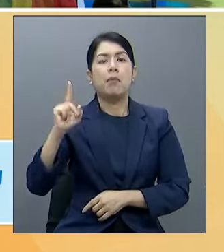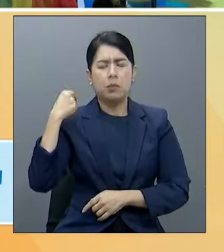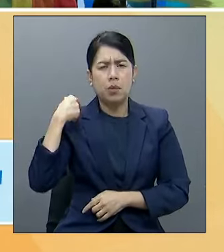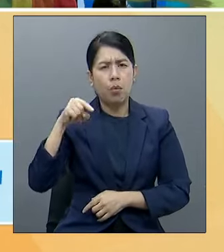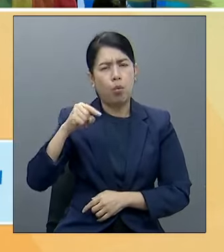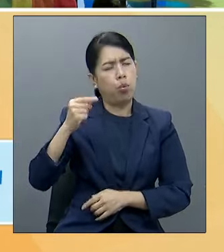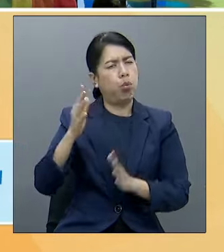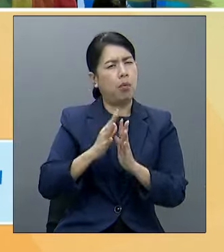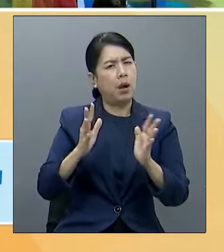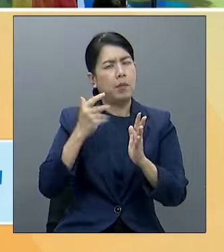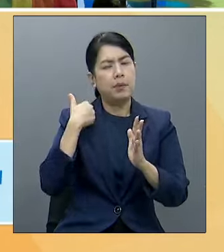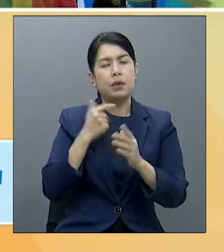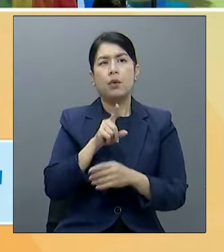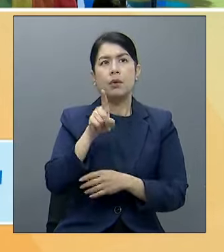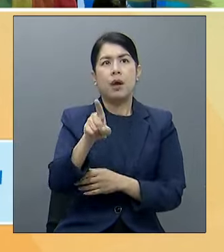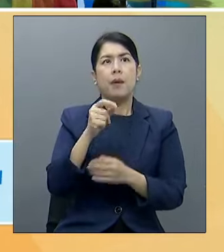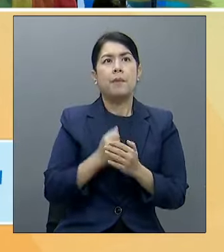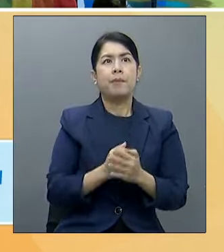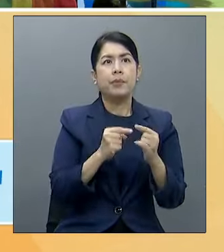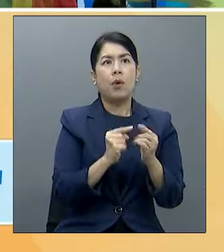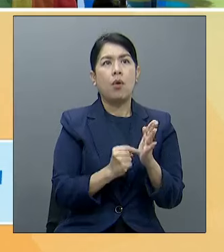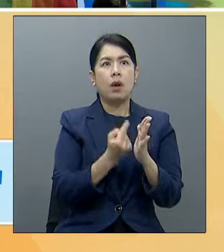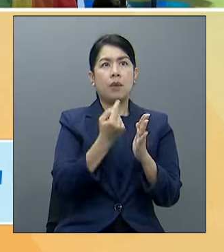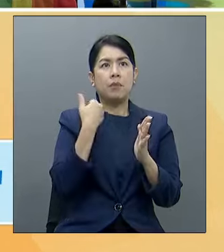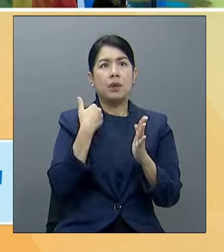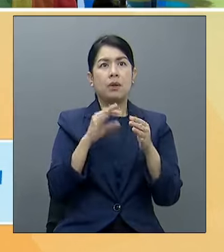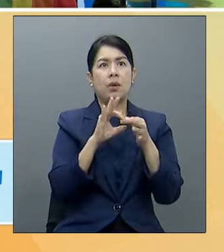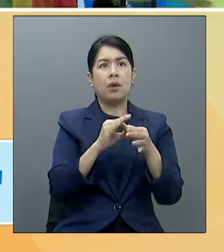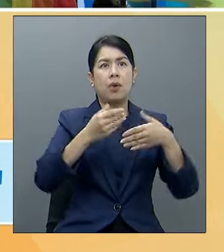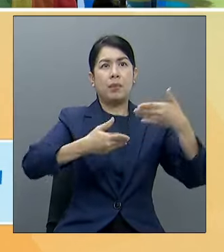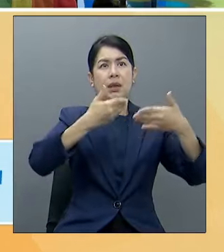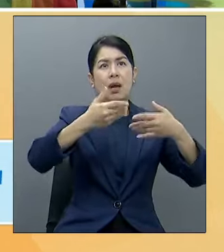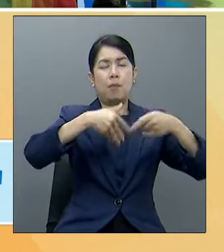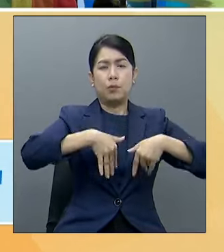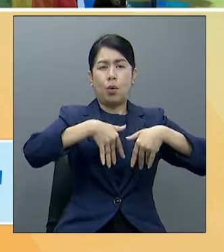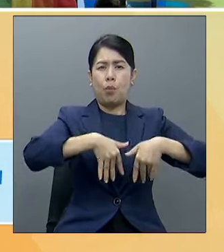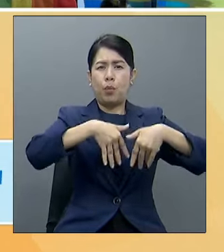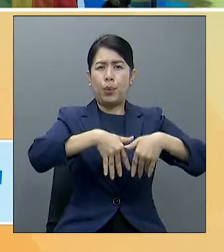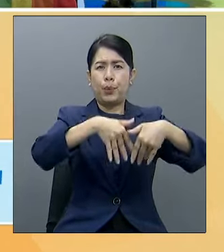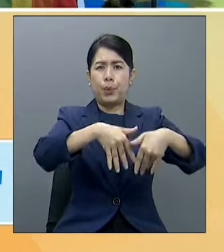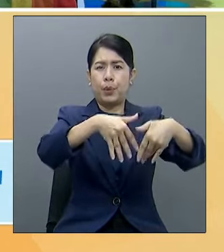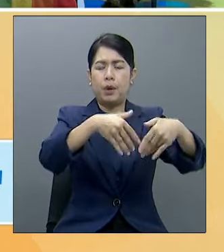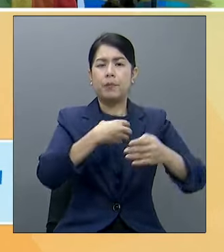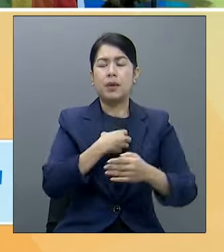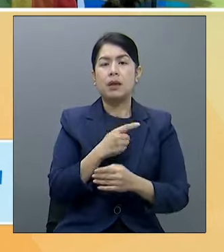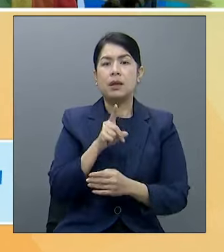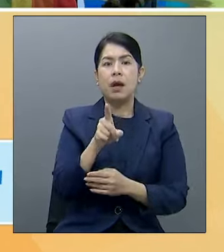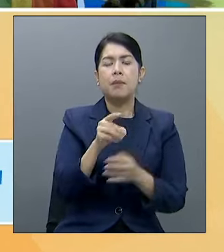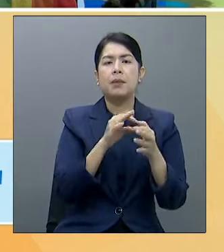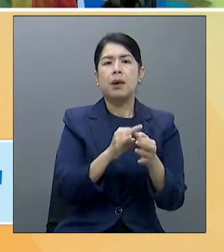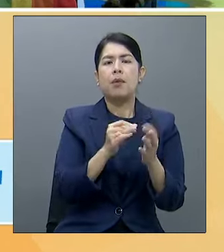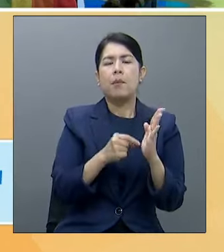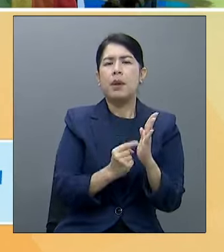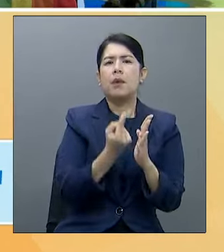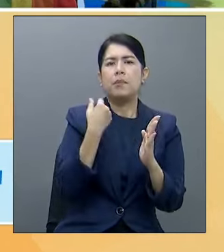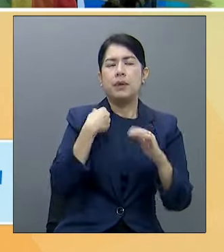ากรู้เหลือเกินว่ากว่าจะเกิดเป็นขบวนพาเหรดนี้แน่นอนว่าเรามีคอนเซ็ปอยากให้คุณว่าดาวเล่าคอนเซปต์ก่อนว่าที่มาที่ไปอะค่ะใน